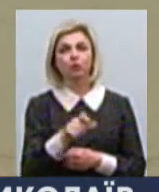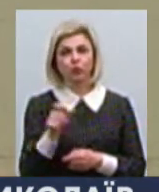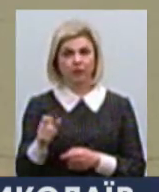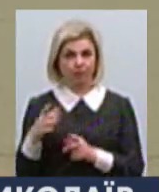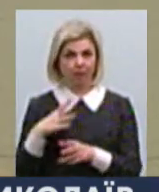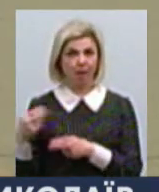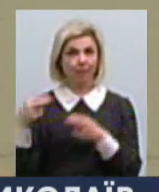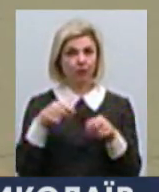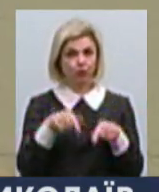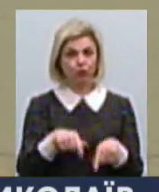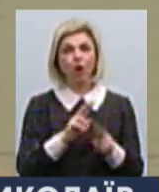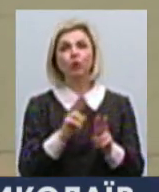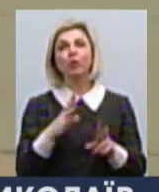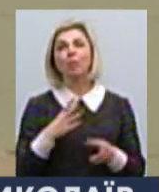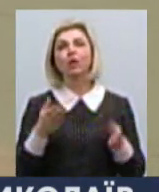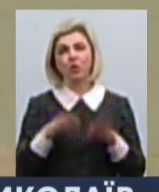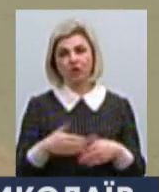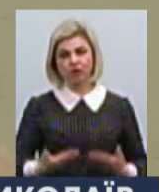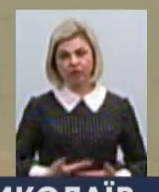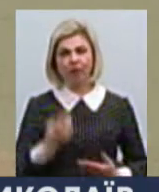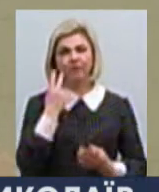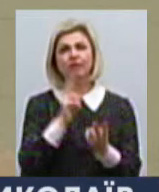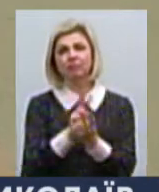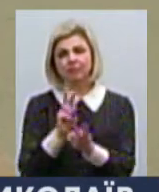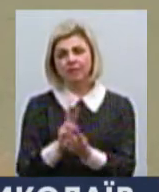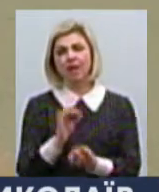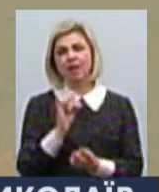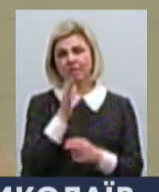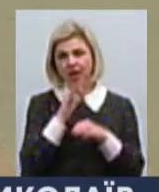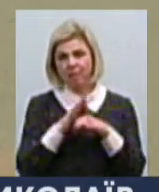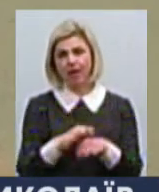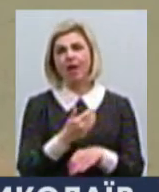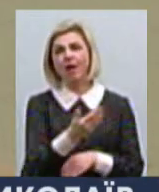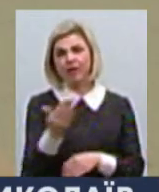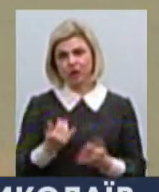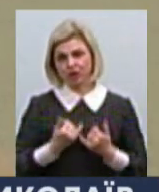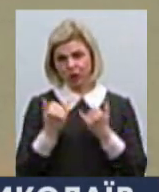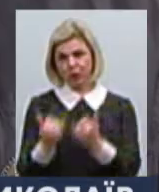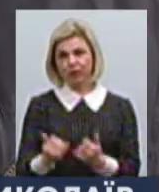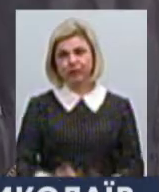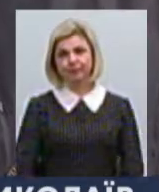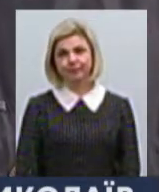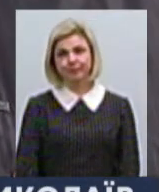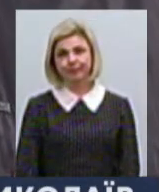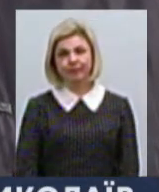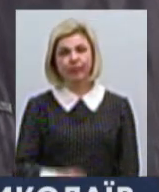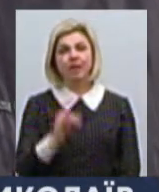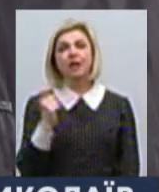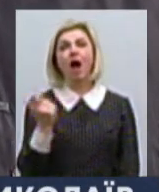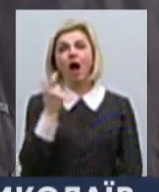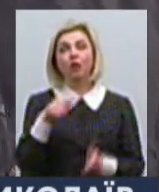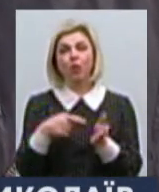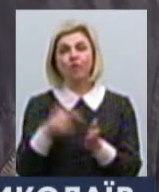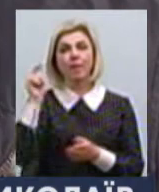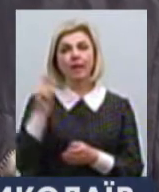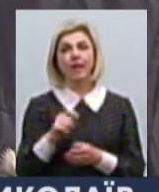залишився живий. Я завжди з ними був, проводив із ними час. Ми їх вшановували. З Харківщини приїхали